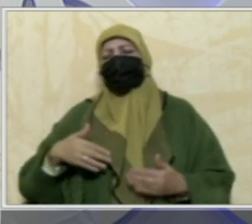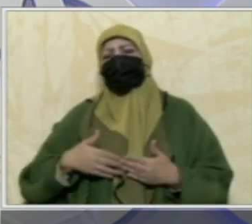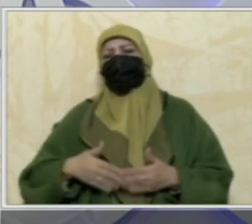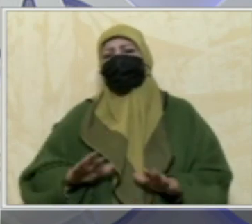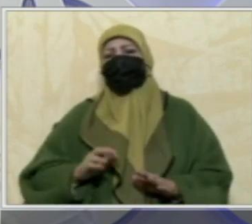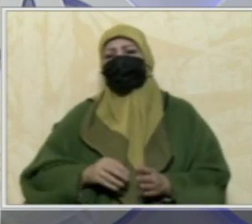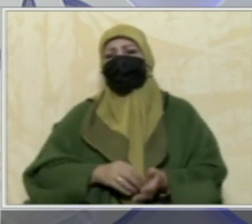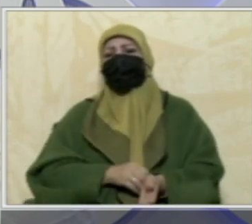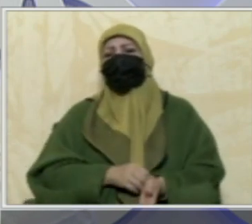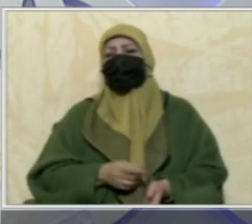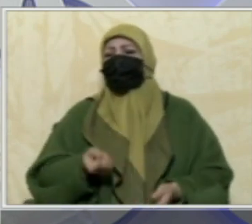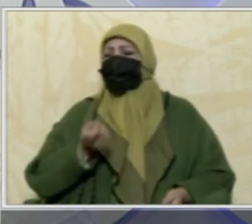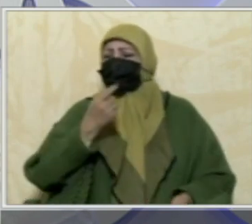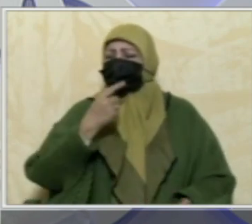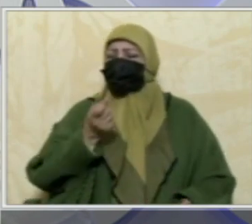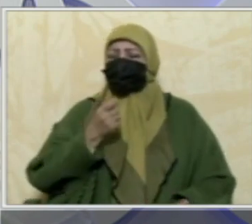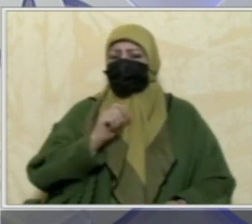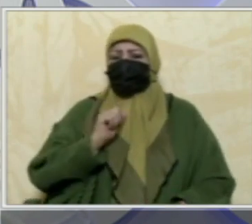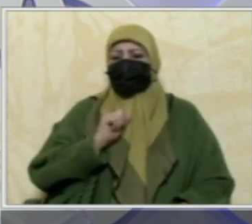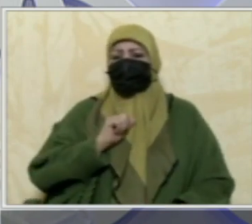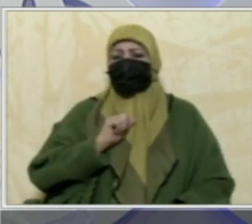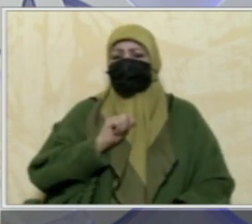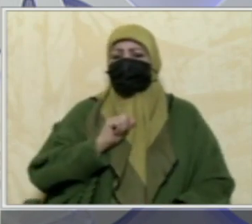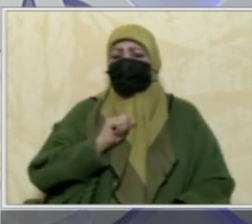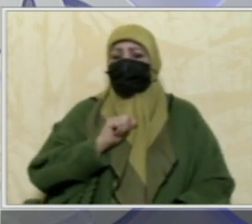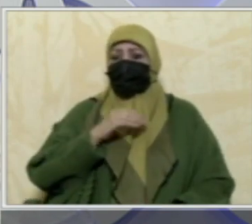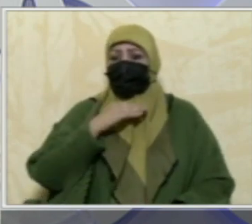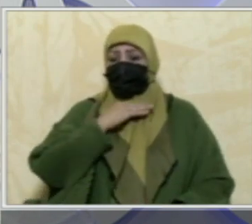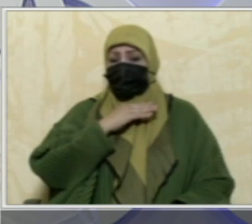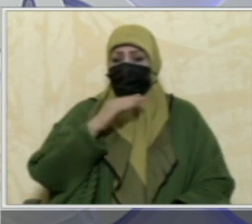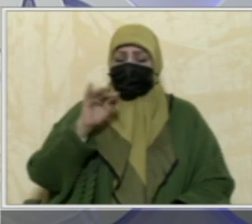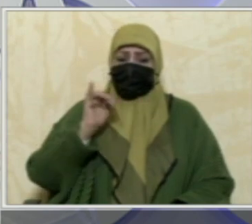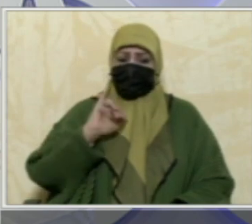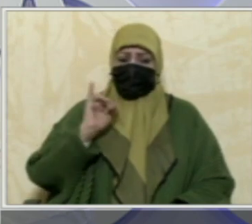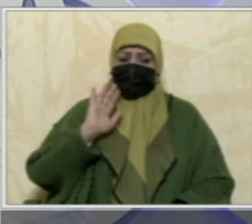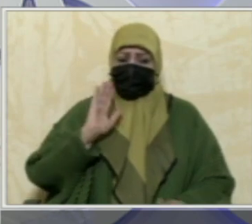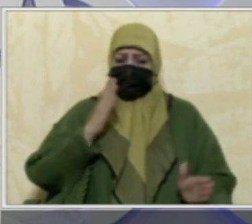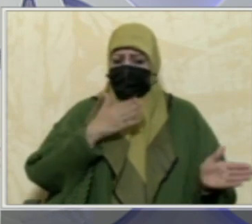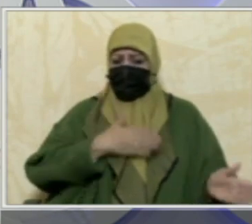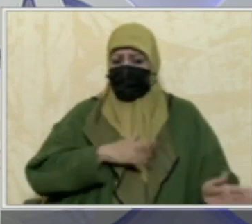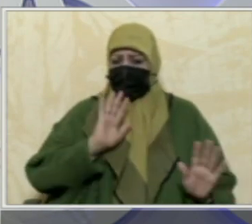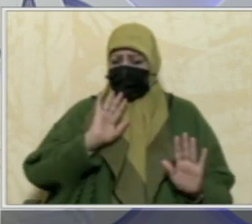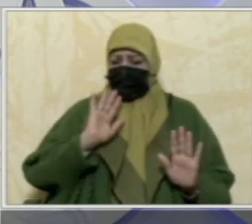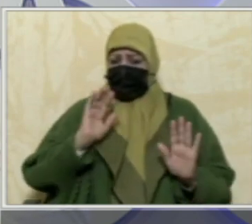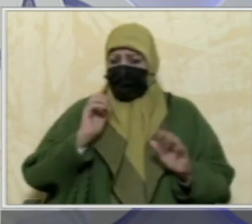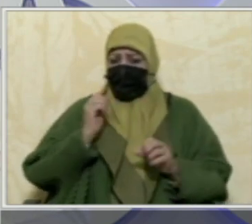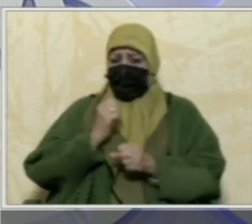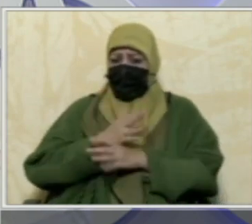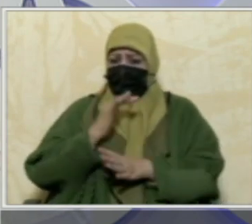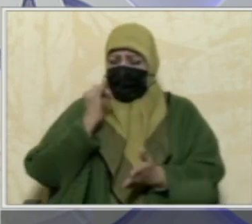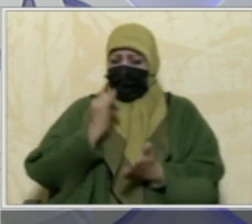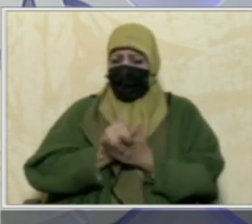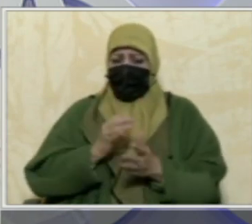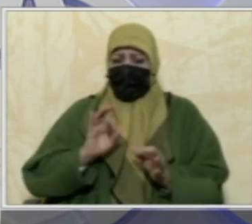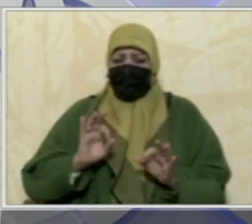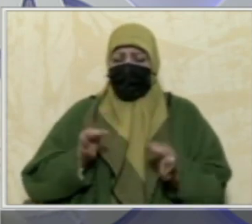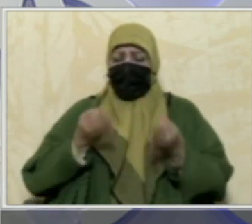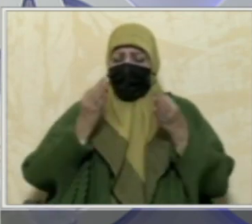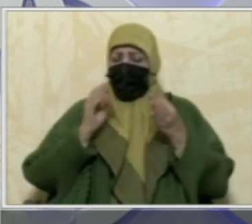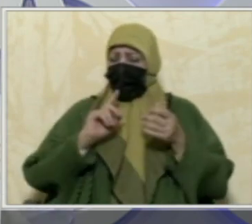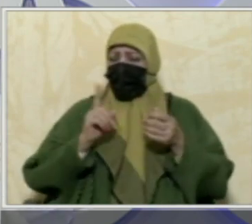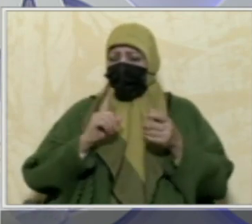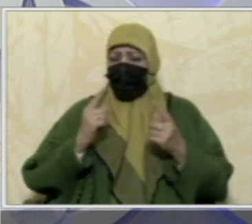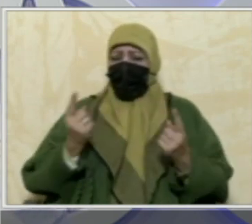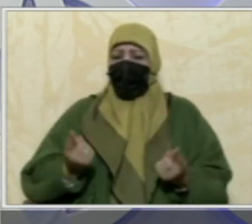لكن الاضحيه الاضحيه ليست من الضروريات الناس بعضهم يسال مثلا